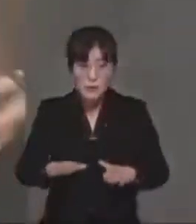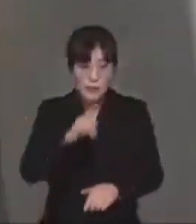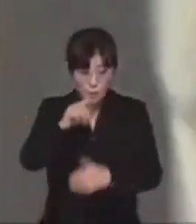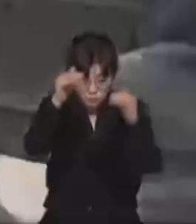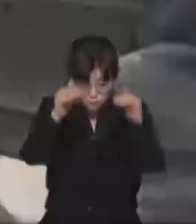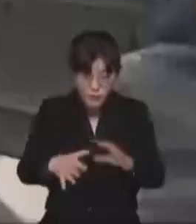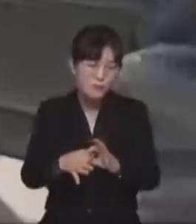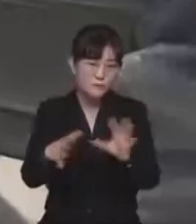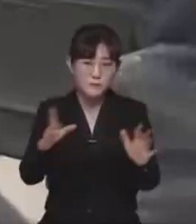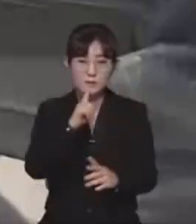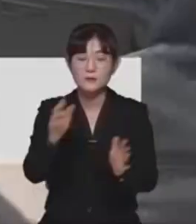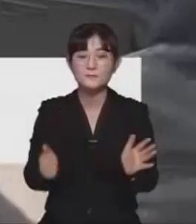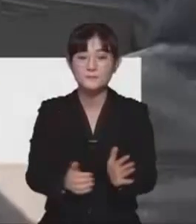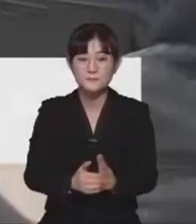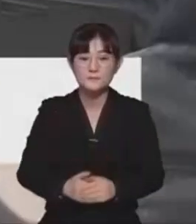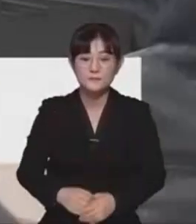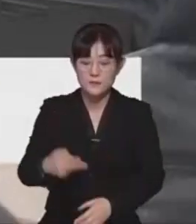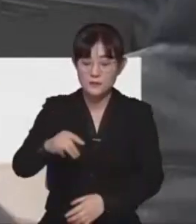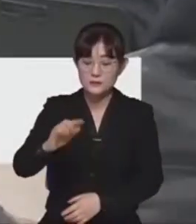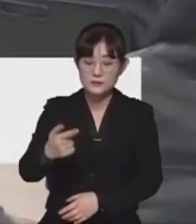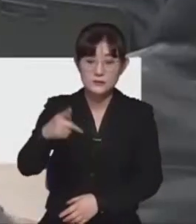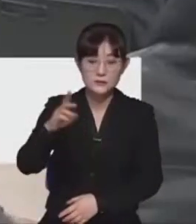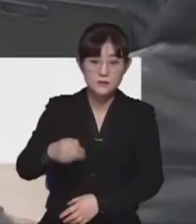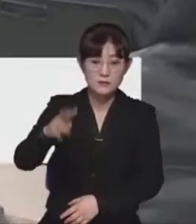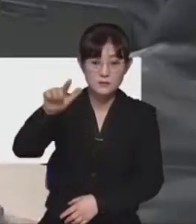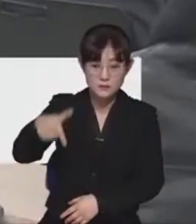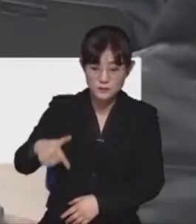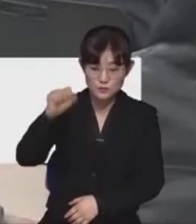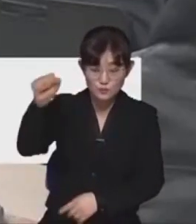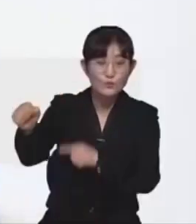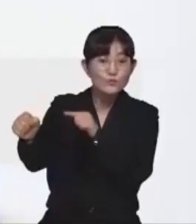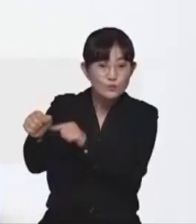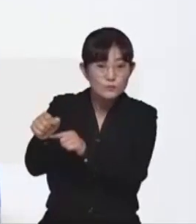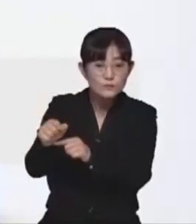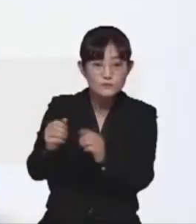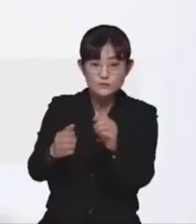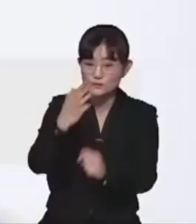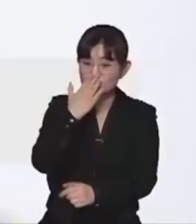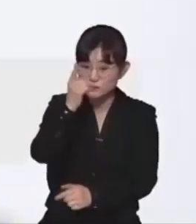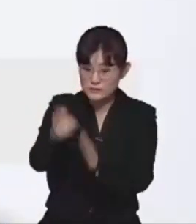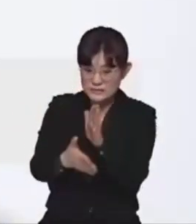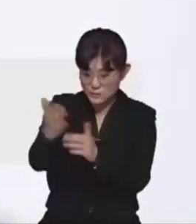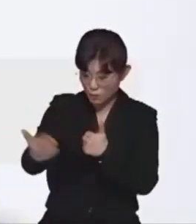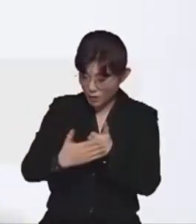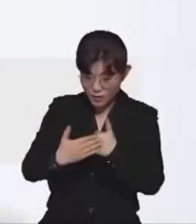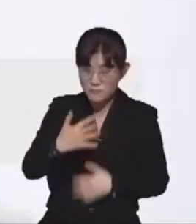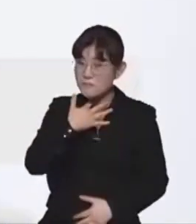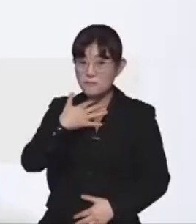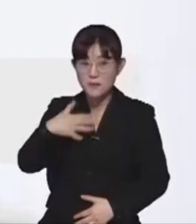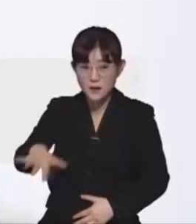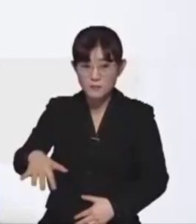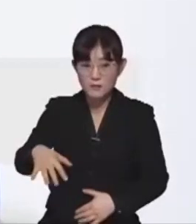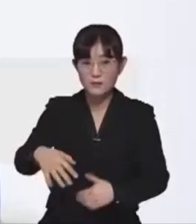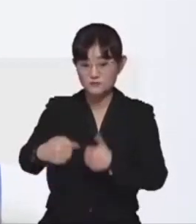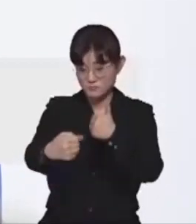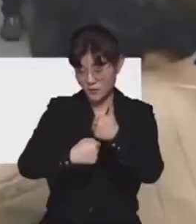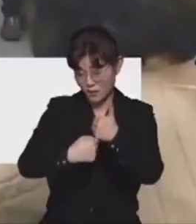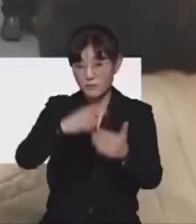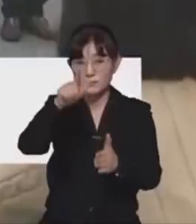반박했습니다. 신성식 후보 측도 관권선거 주장은 전혀 사실 무근이며 수사기관에서